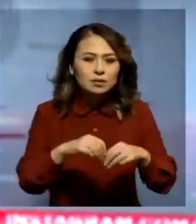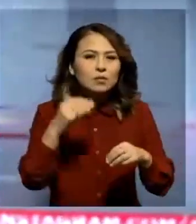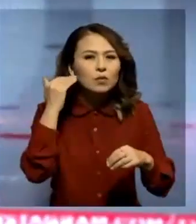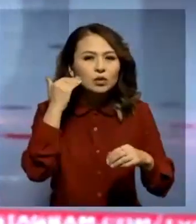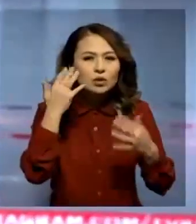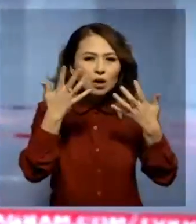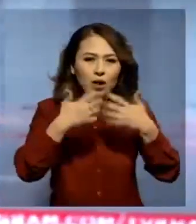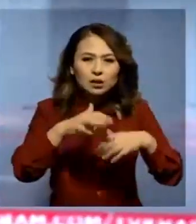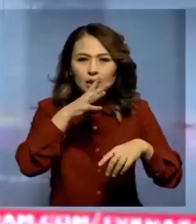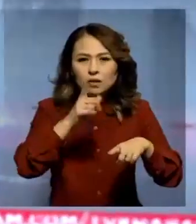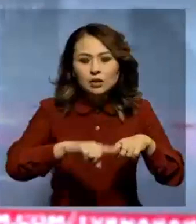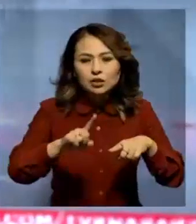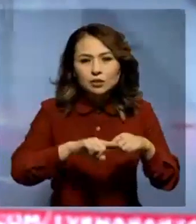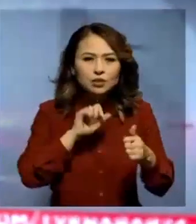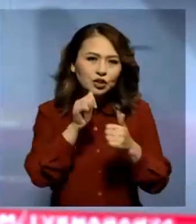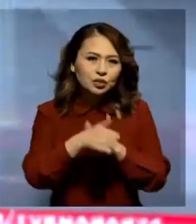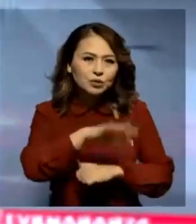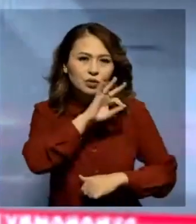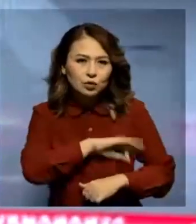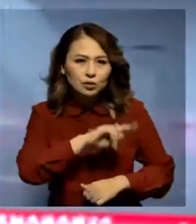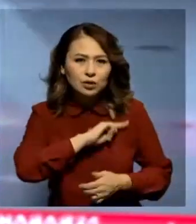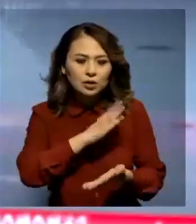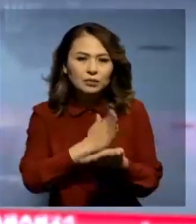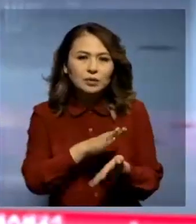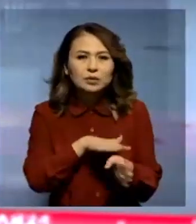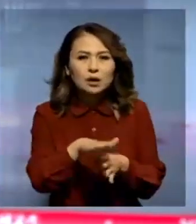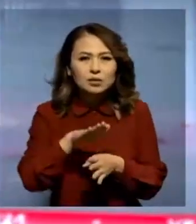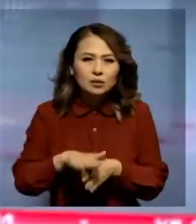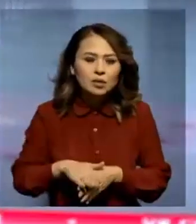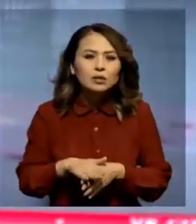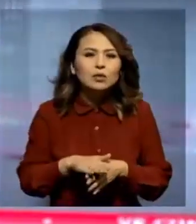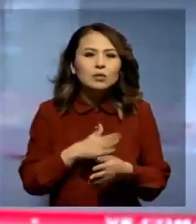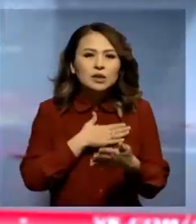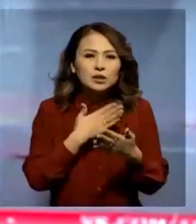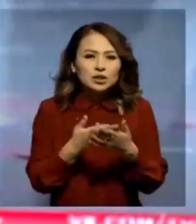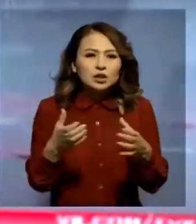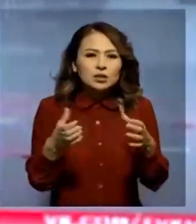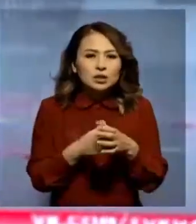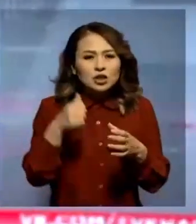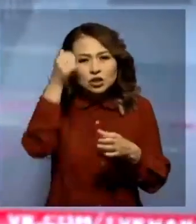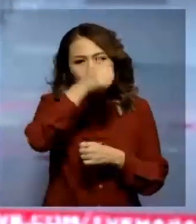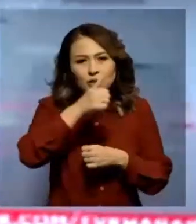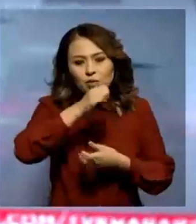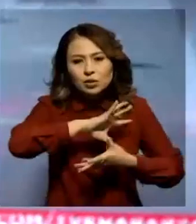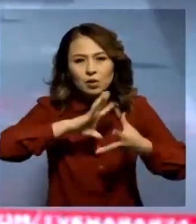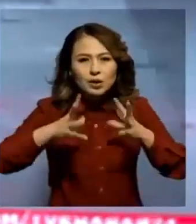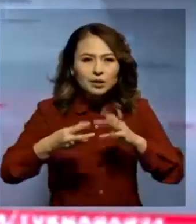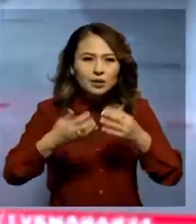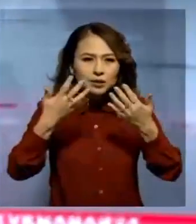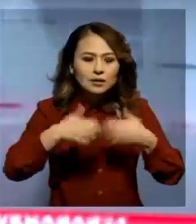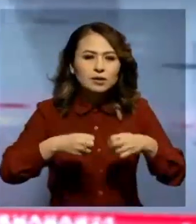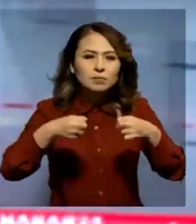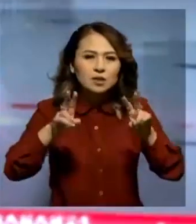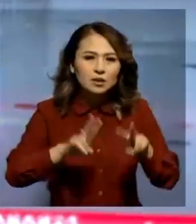Бірқатар салалар бойынша алдыңғы қатарға шығып, жемісті жұмыс атқарып келеді. Мәселен, азаматтық қоғам белсенділерінің жетістіктері жылды қорытындылауға